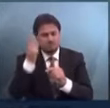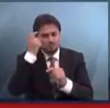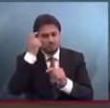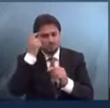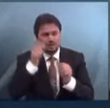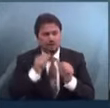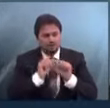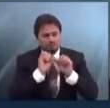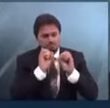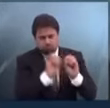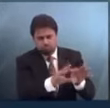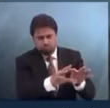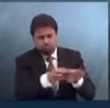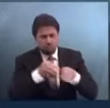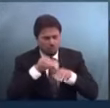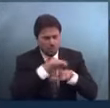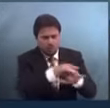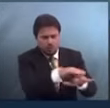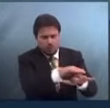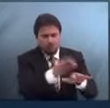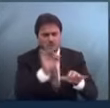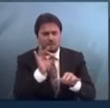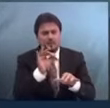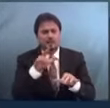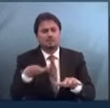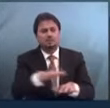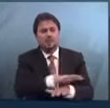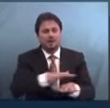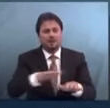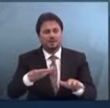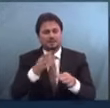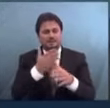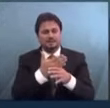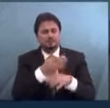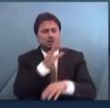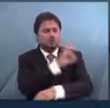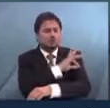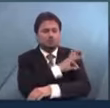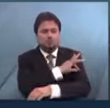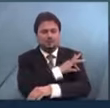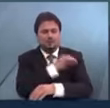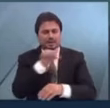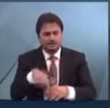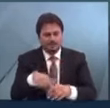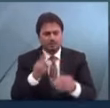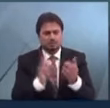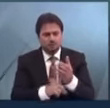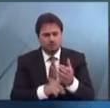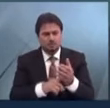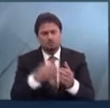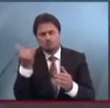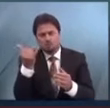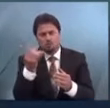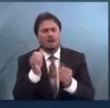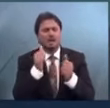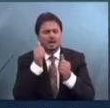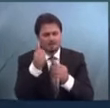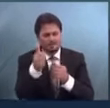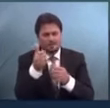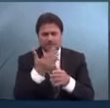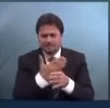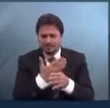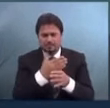الى بحيره سد خاصه شاي وتعتبر هذه التجربه او هذه الطريقه الطريقه المثلى لتربيه الاسماك